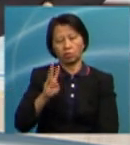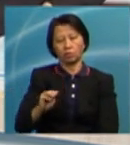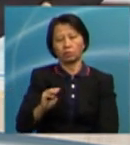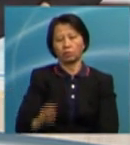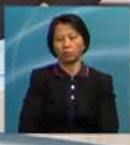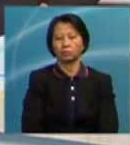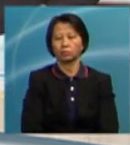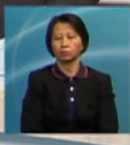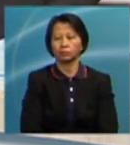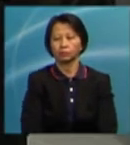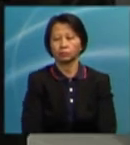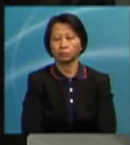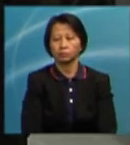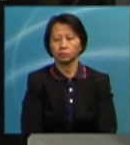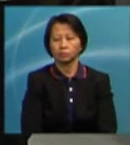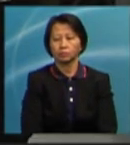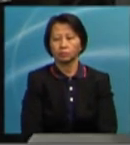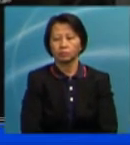Malaysia